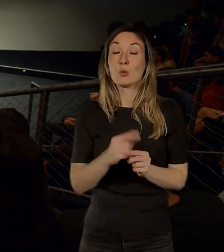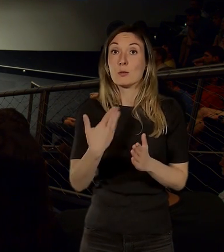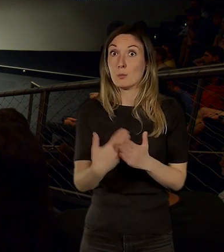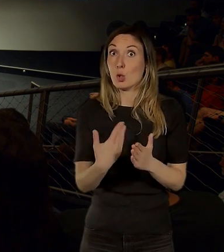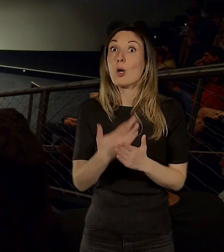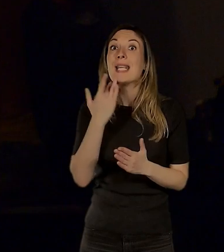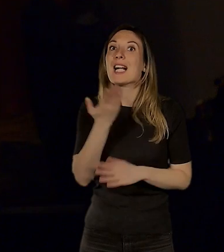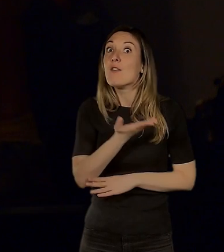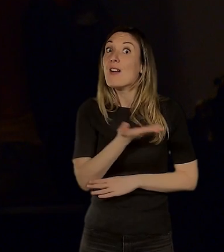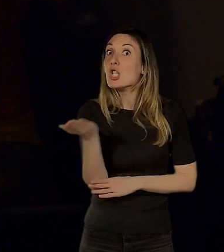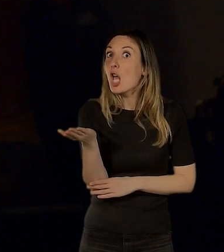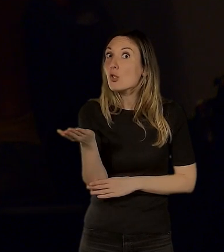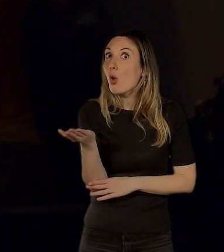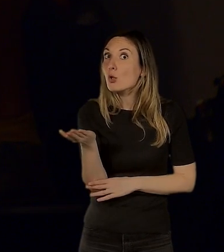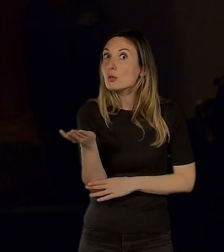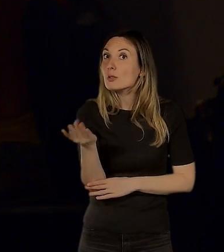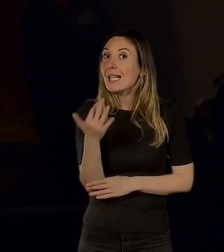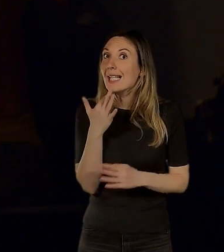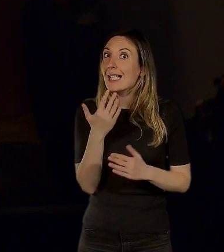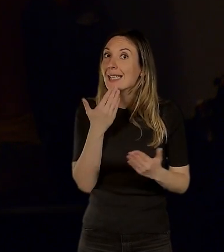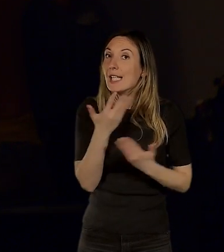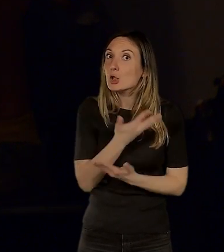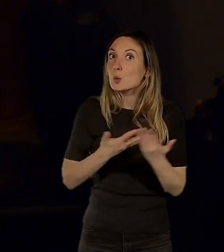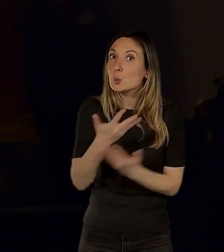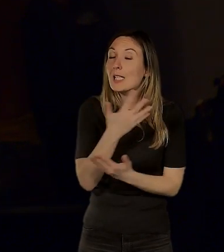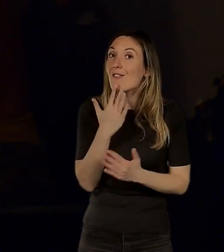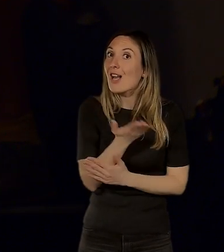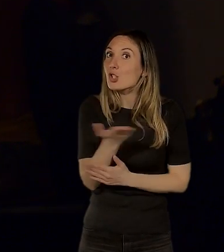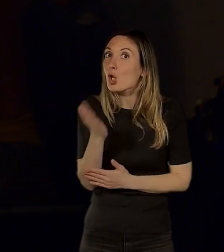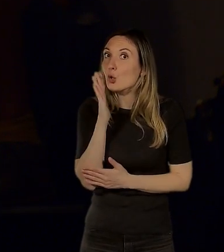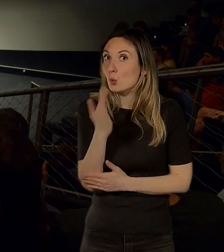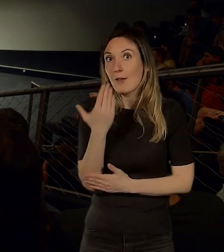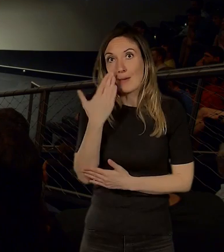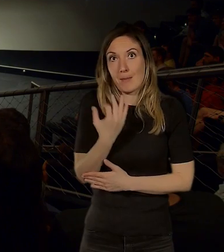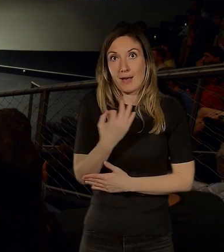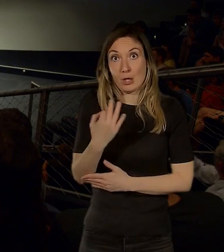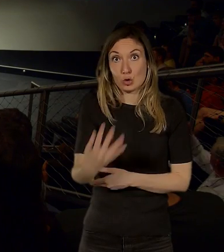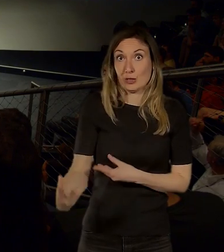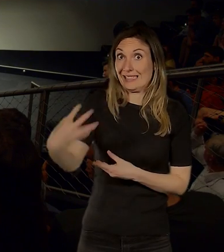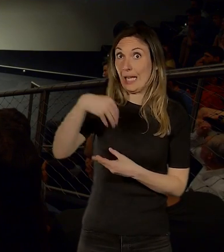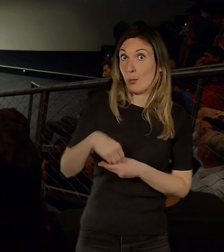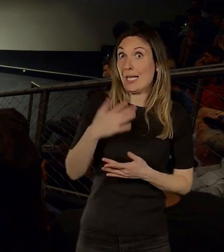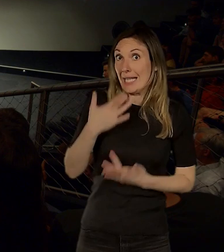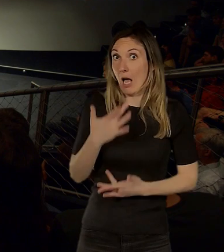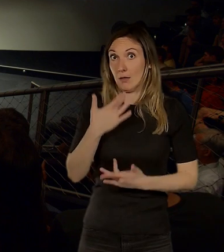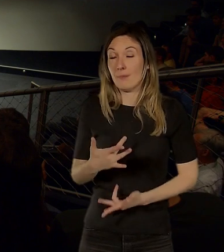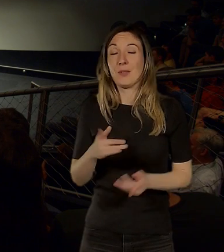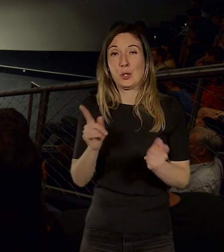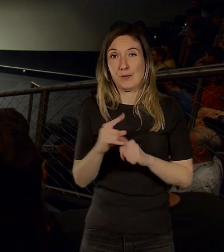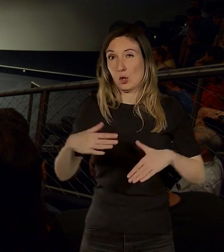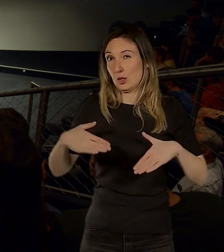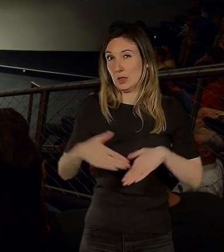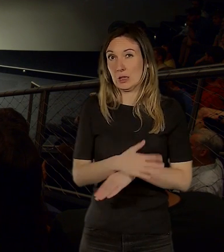zapojena veřejnost do diskuzi na tuhle věcí, protože si myslím, že tam je spousta věcí, i